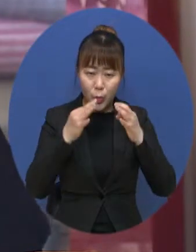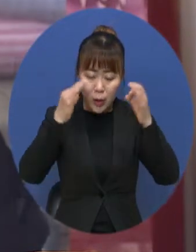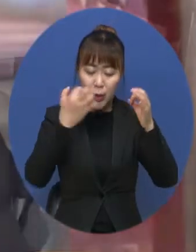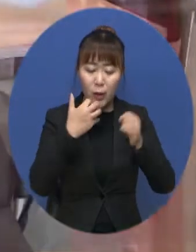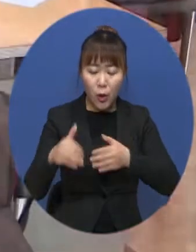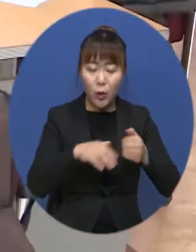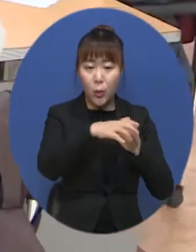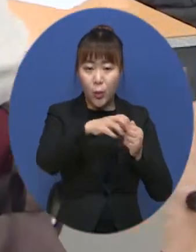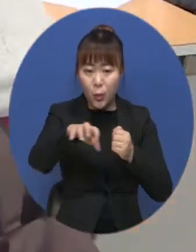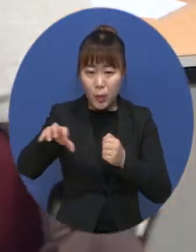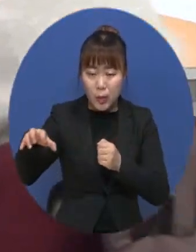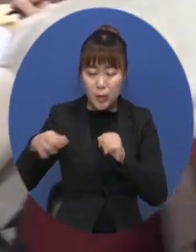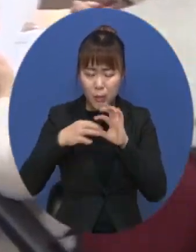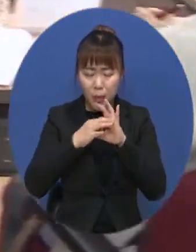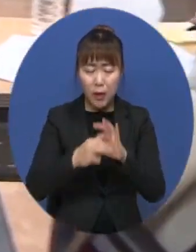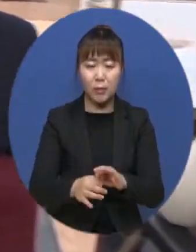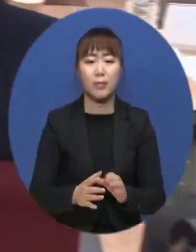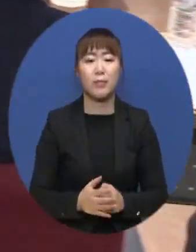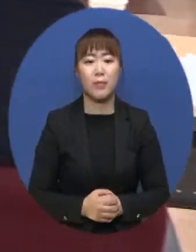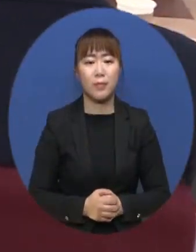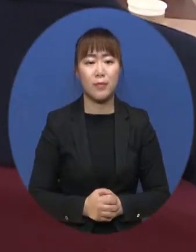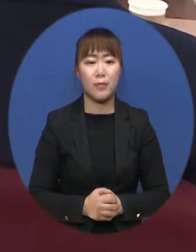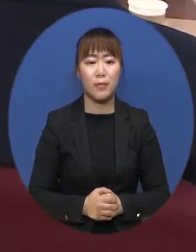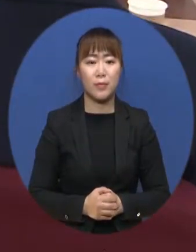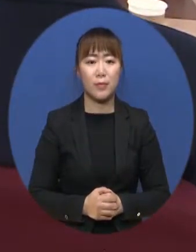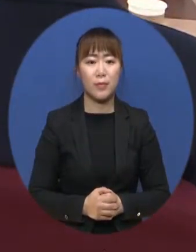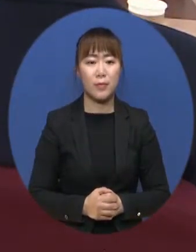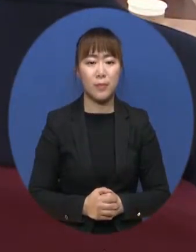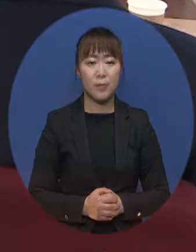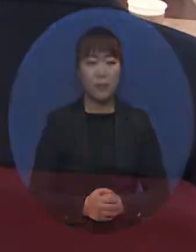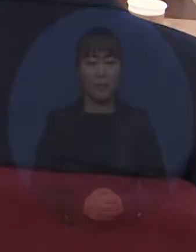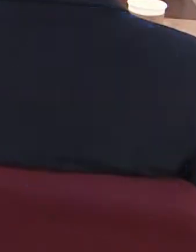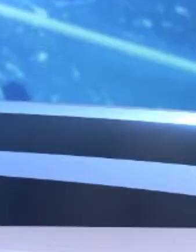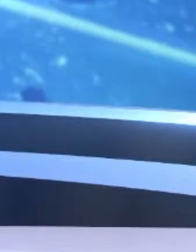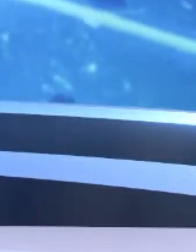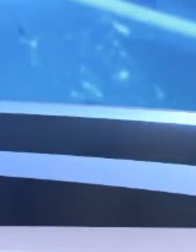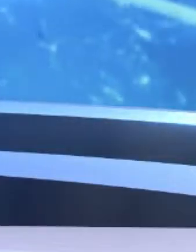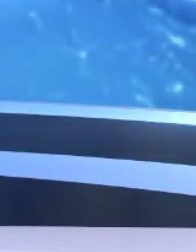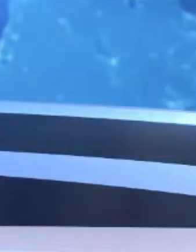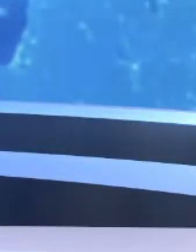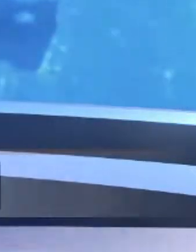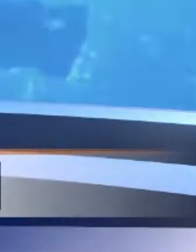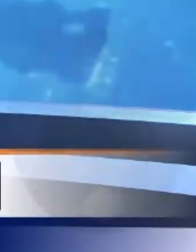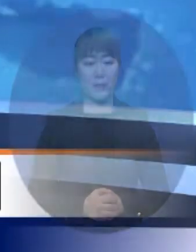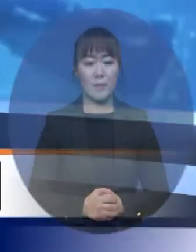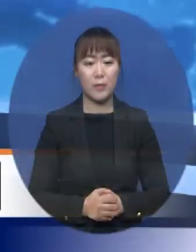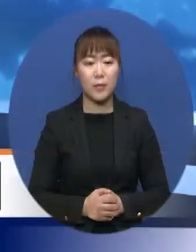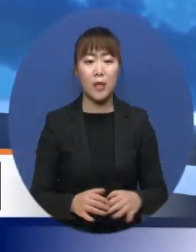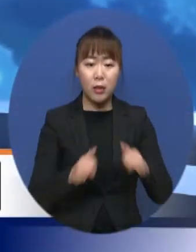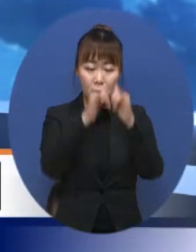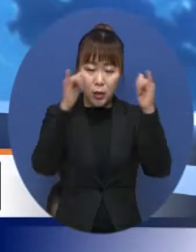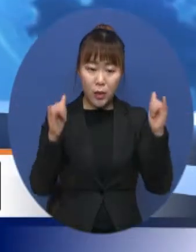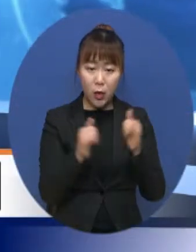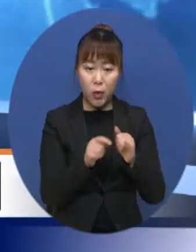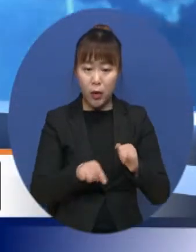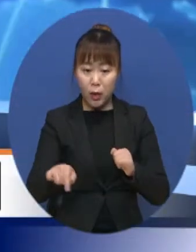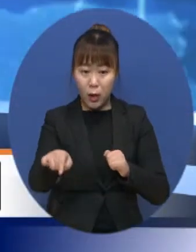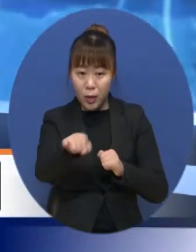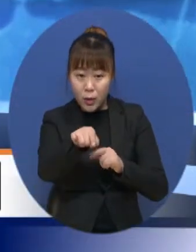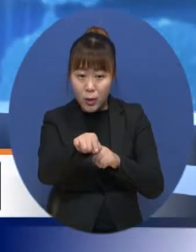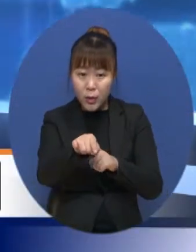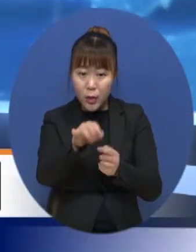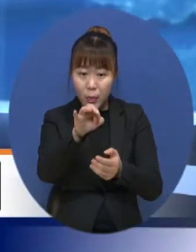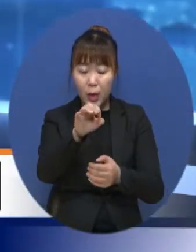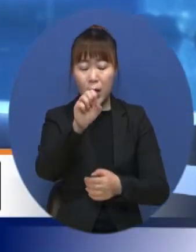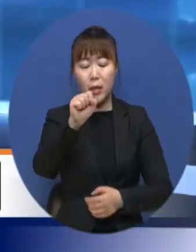경기도 곳곳에서 이어집니다. 복지TV 뉴스 정두리입니다. 그동안 사회 간접 자본인 SOC